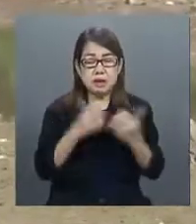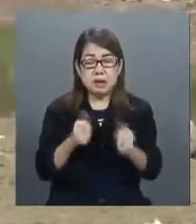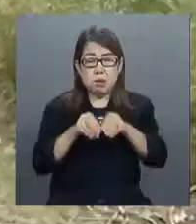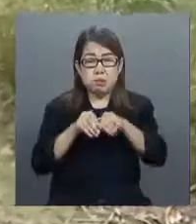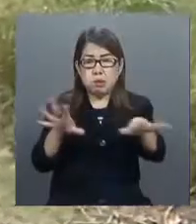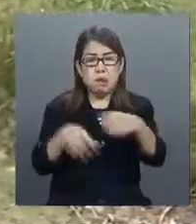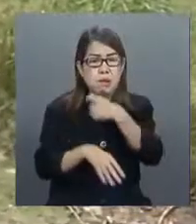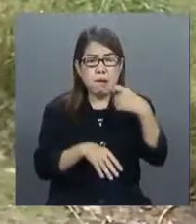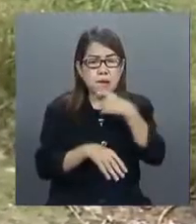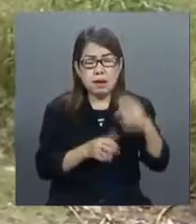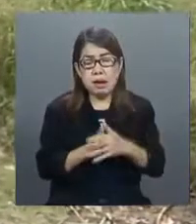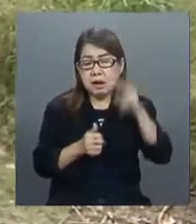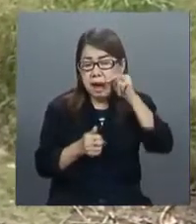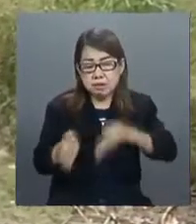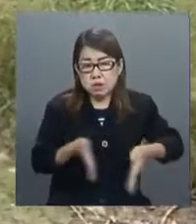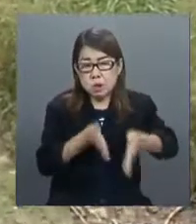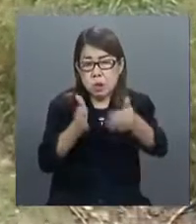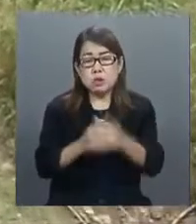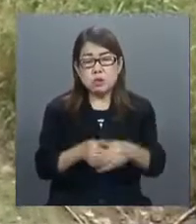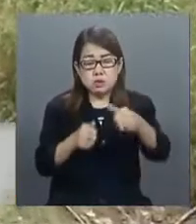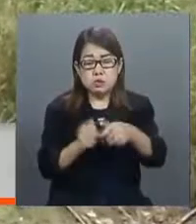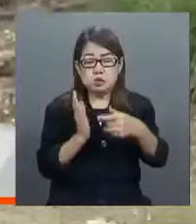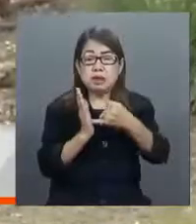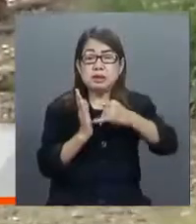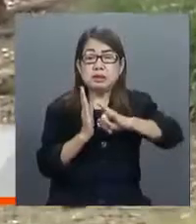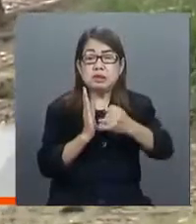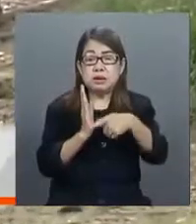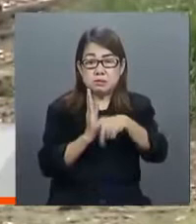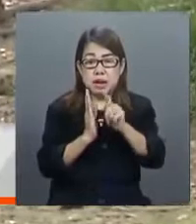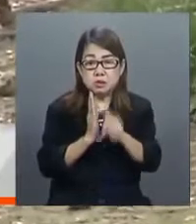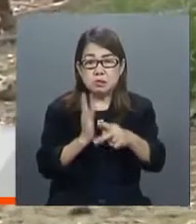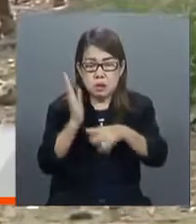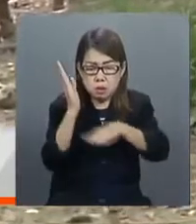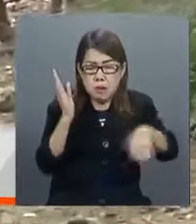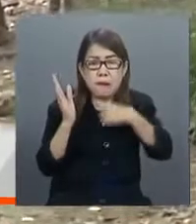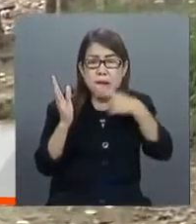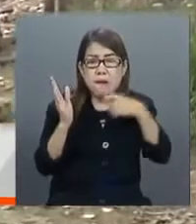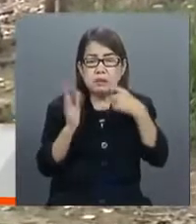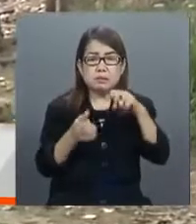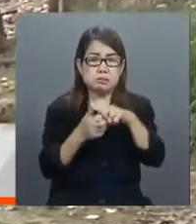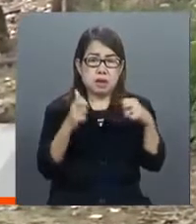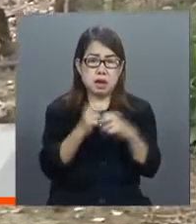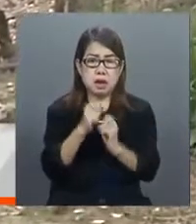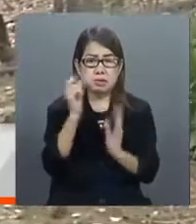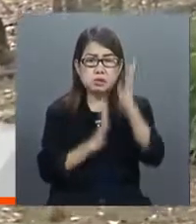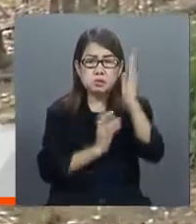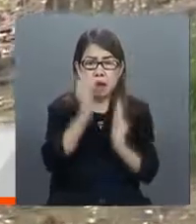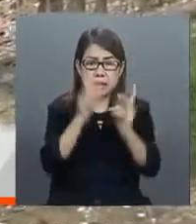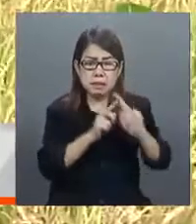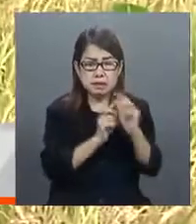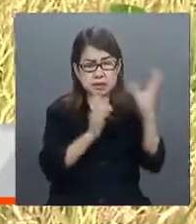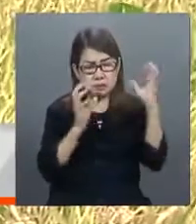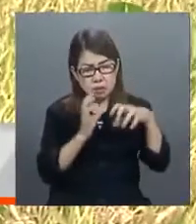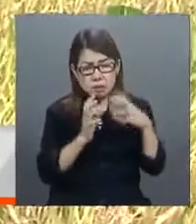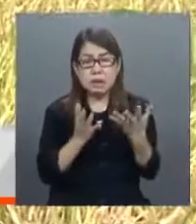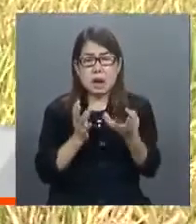ทำให้คลองหลายสายในอำเภอลาดหลุมแก้วจังหวัดปทุมธานีแห้งคอร์ดส่งผลกระทบต่อระบบนิเวศและภาคการเกษตรโดยเฉพาะ